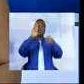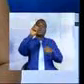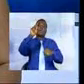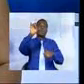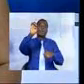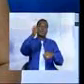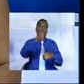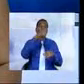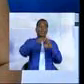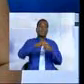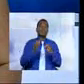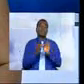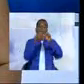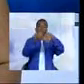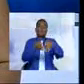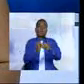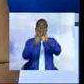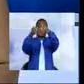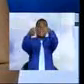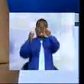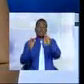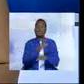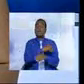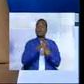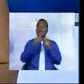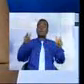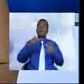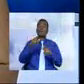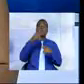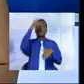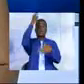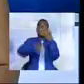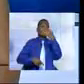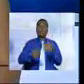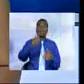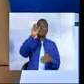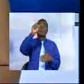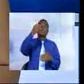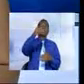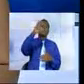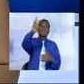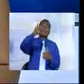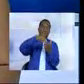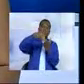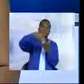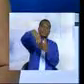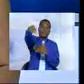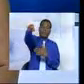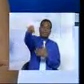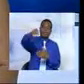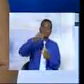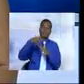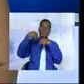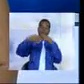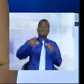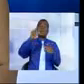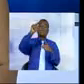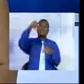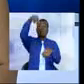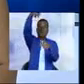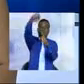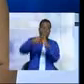sur le fleuve Bandama et sur le camp. Ce grand chantier d'un coût estimé à plus de 16 milliards de francs CFA sera achevé dans